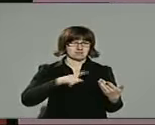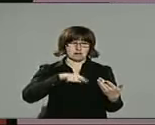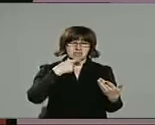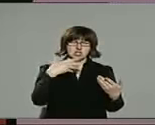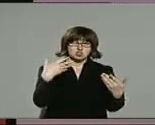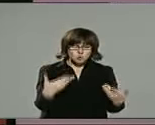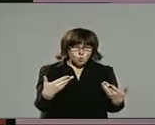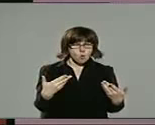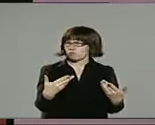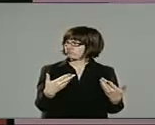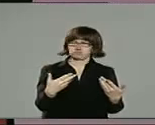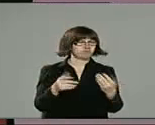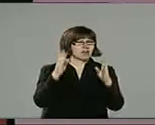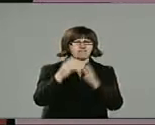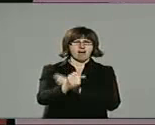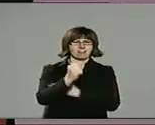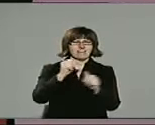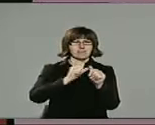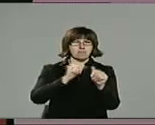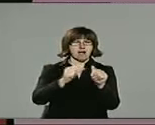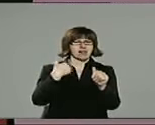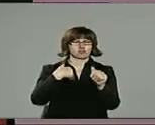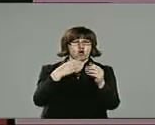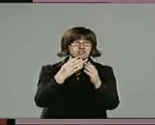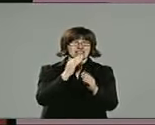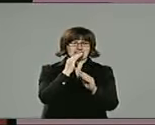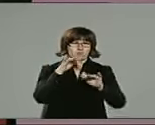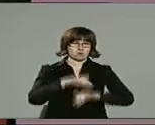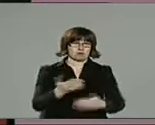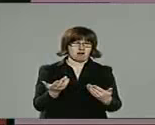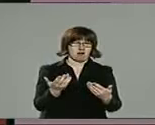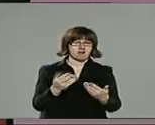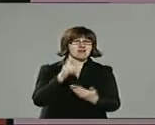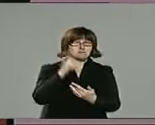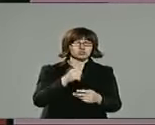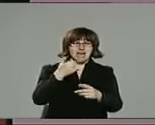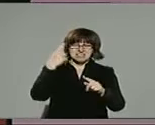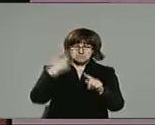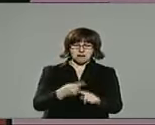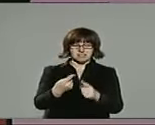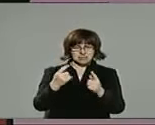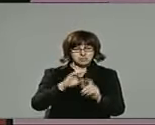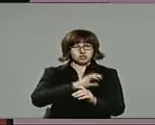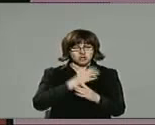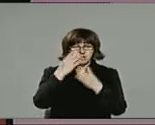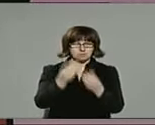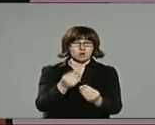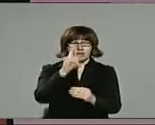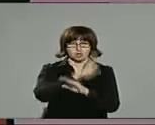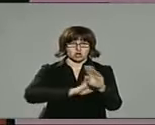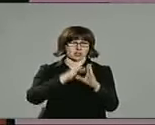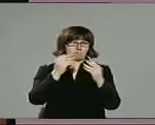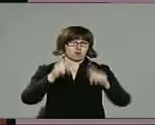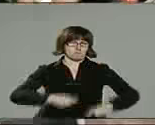so lange scheint der Fachkräftemangel noch nicht groß genug zu sein. Denen müssen wir erstmal eine Chance in Deutschland